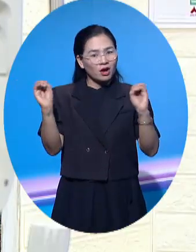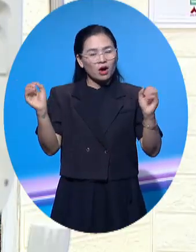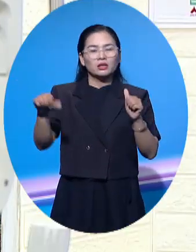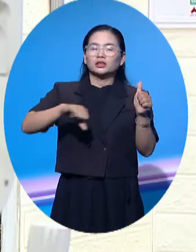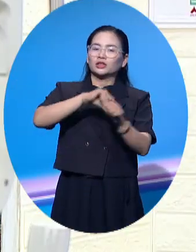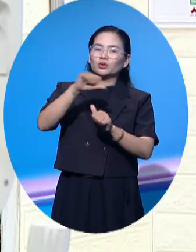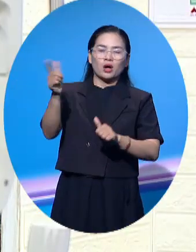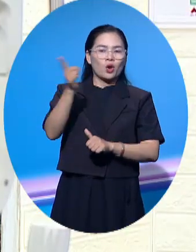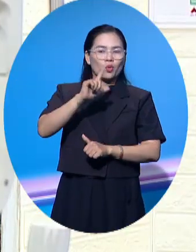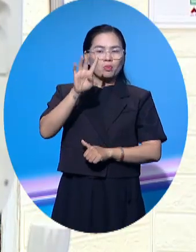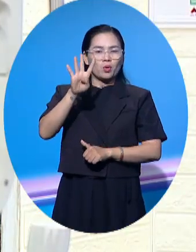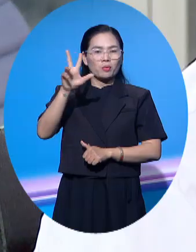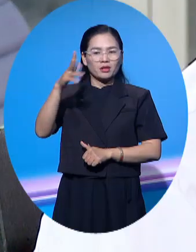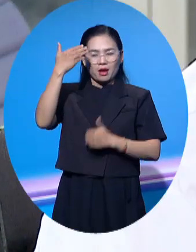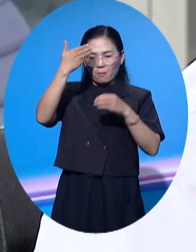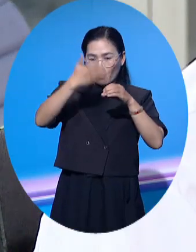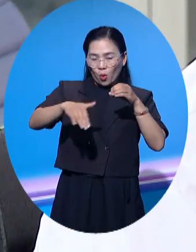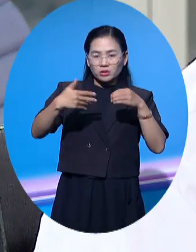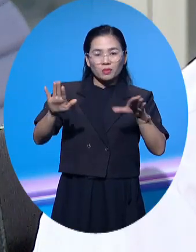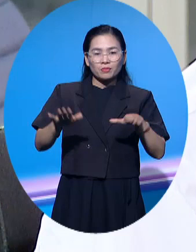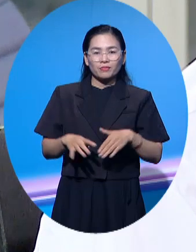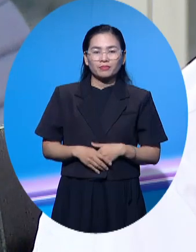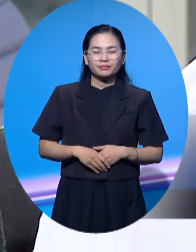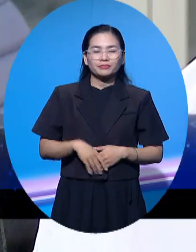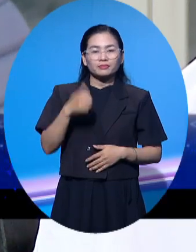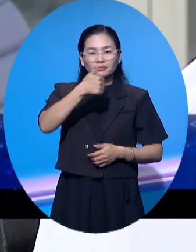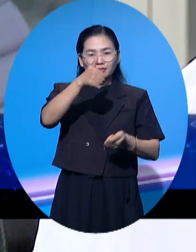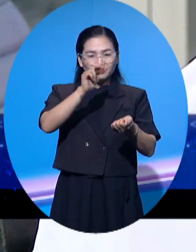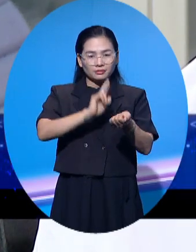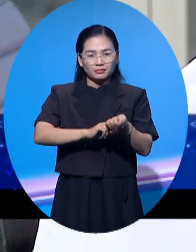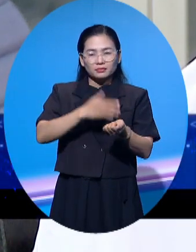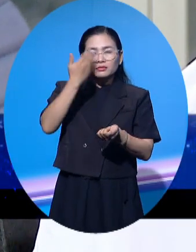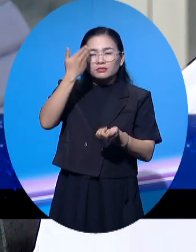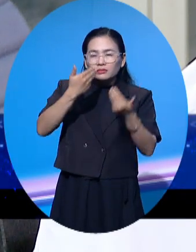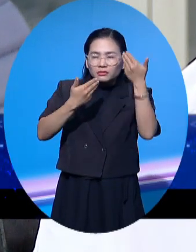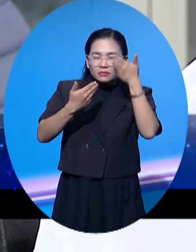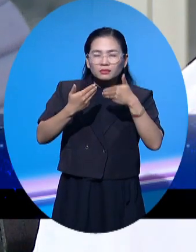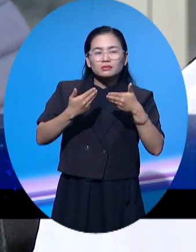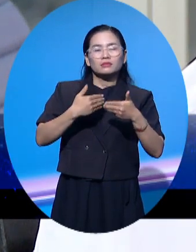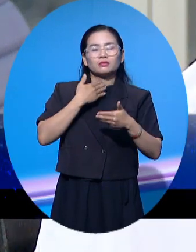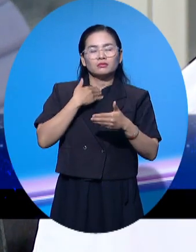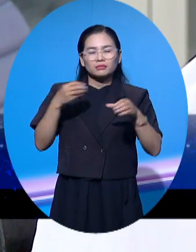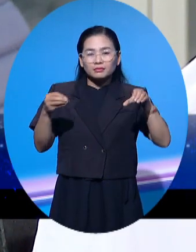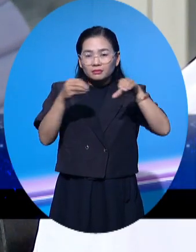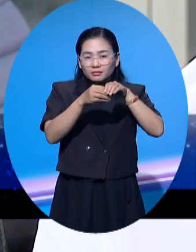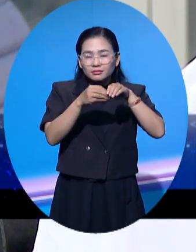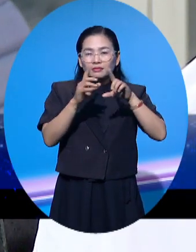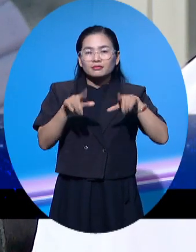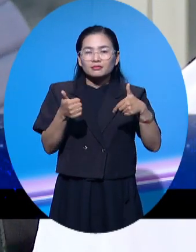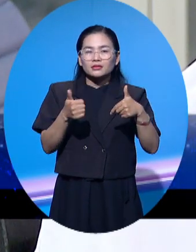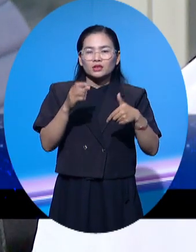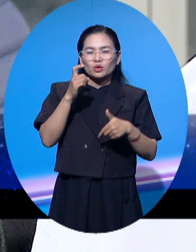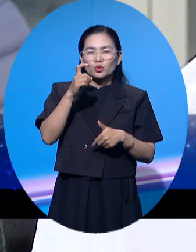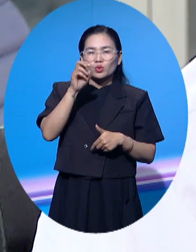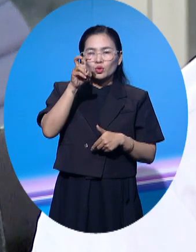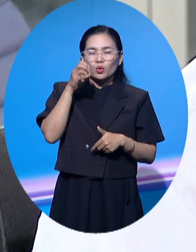ngay sau 48 giờ sau phẫu thuật. Bệnh nhân mong muốn để được điều trị tật khúc xạ với độ cận